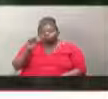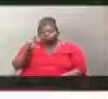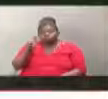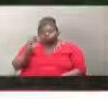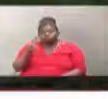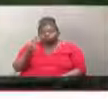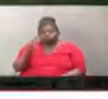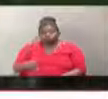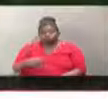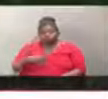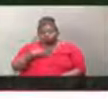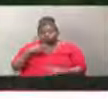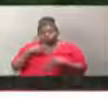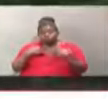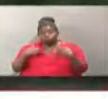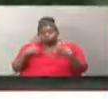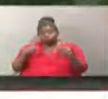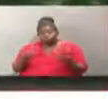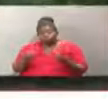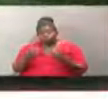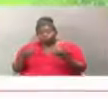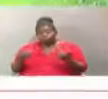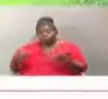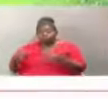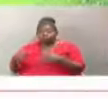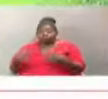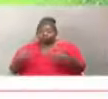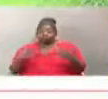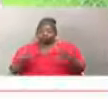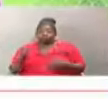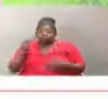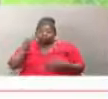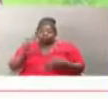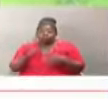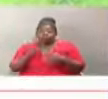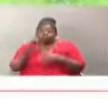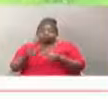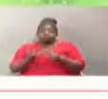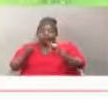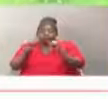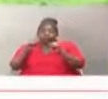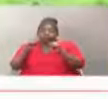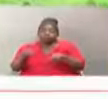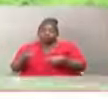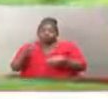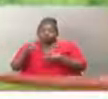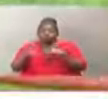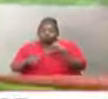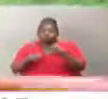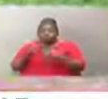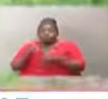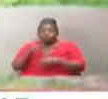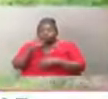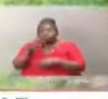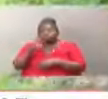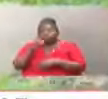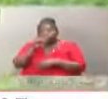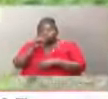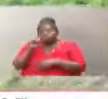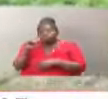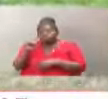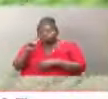we tulambula ku bisolo abaana we bazannya, we tugenda okulaba ku bayimbi mwana mujje tusobole okubanga tweyagala. Nsamba Crash ne